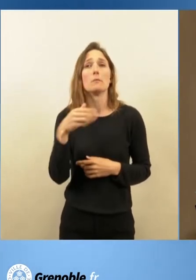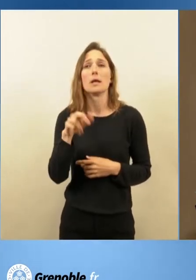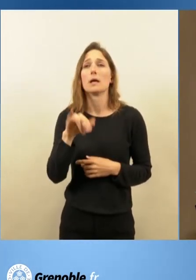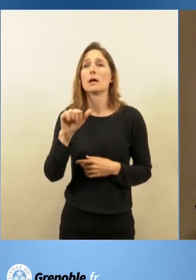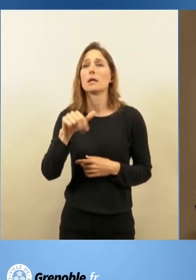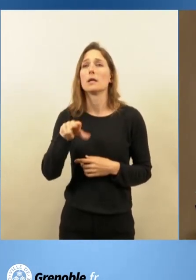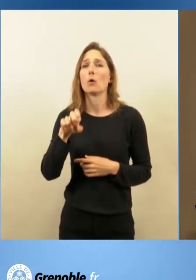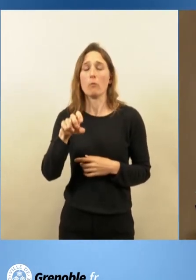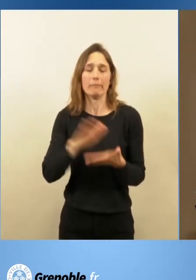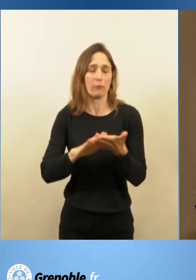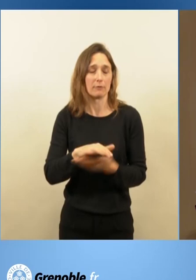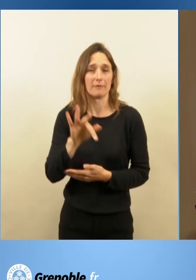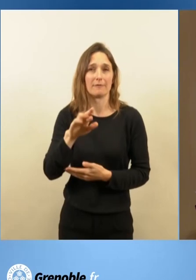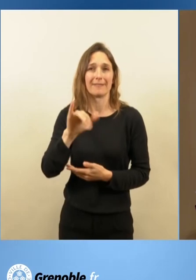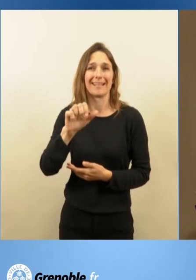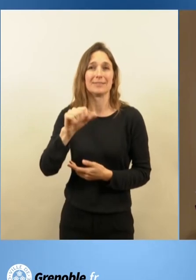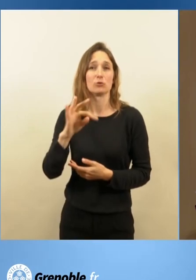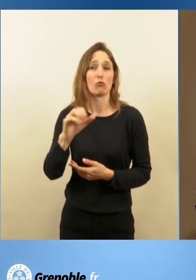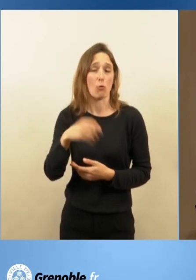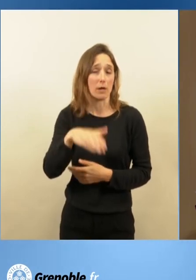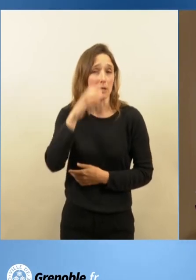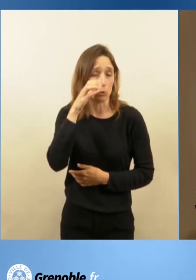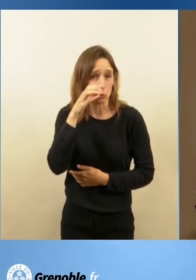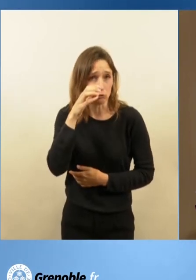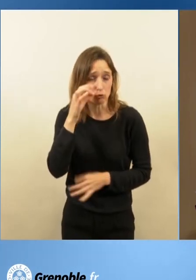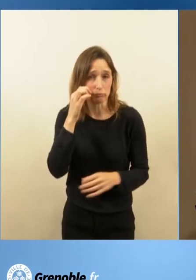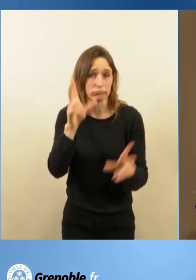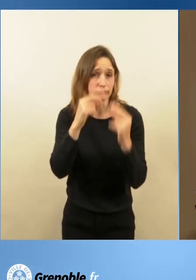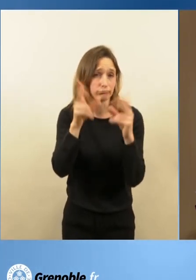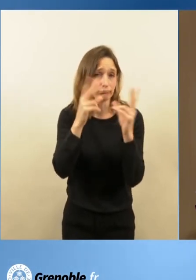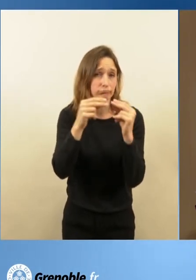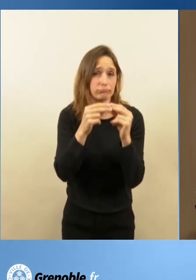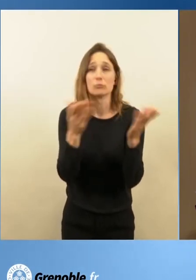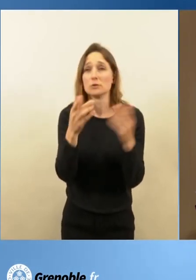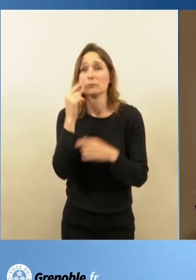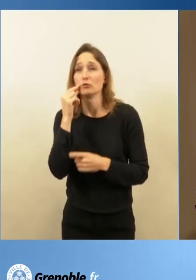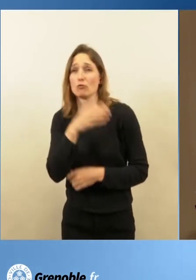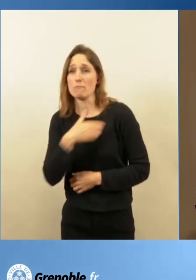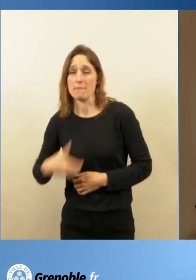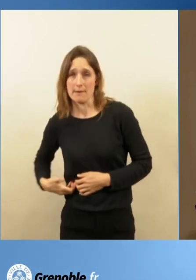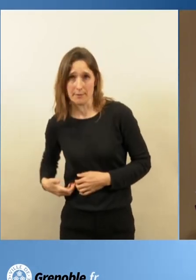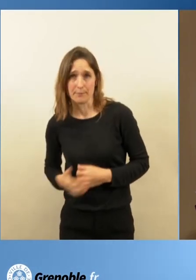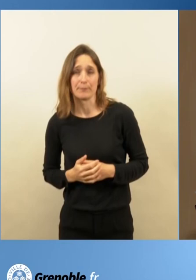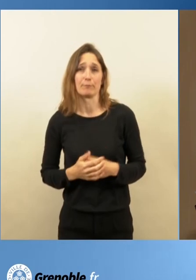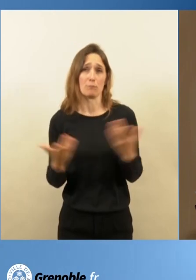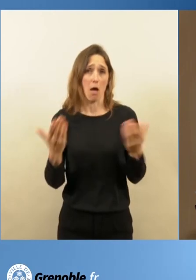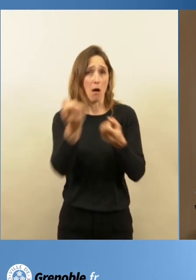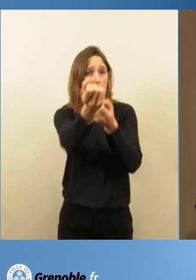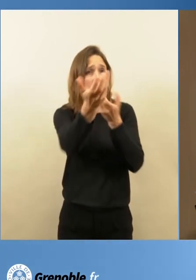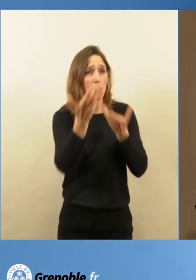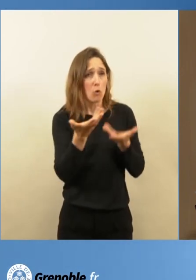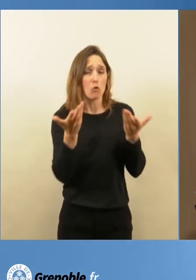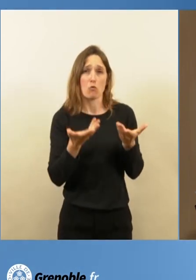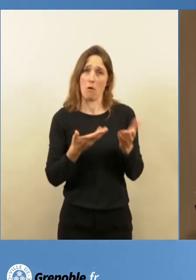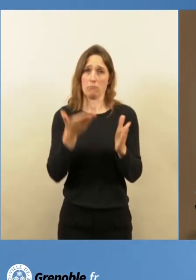monsieur fristot je vous ai écouté donc dans votre exposé Monsieur le Maire vous nous proposez donc dater donc